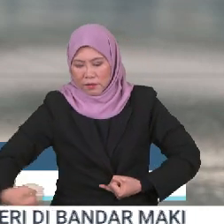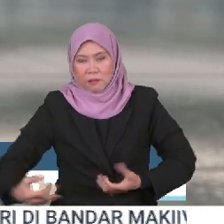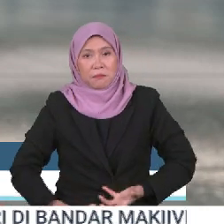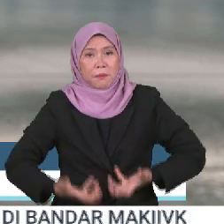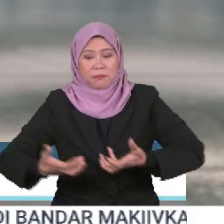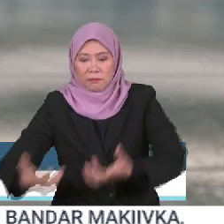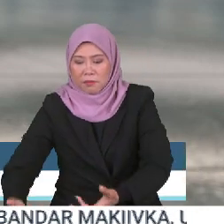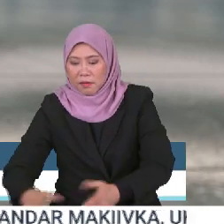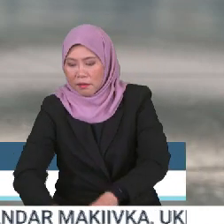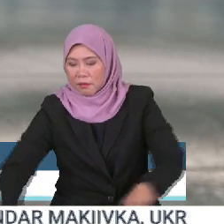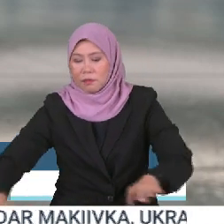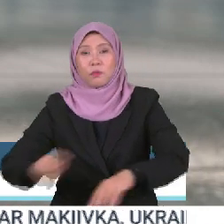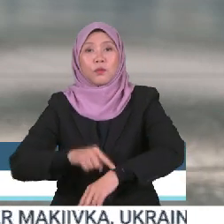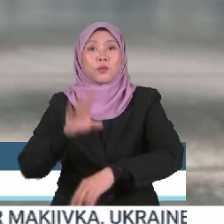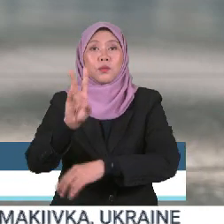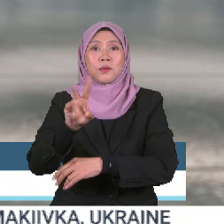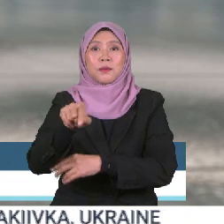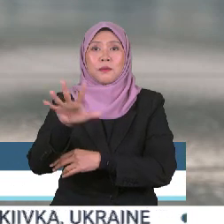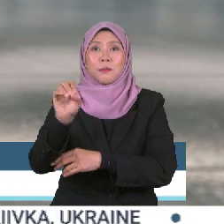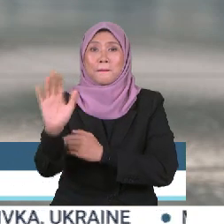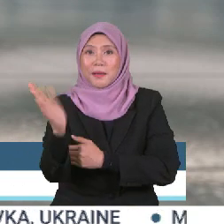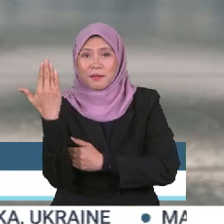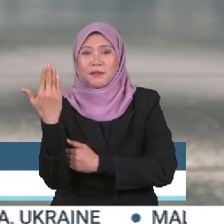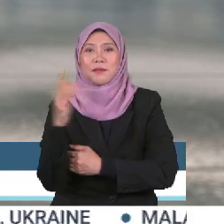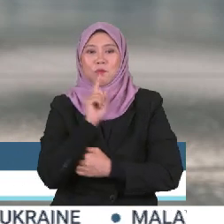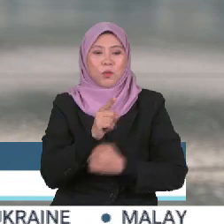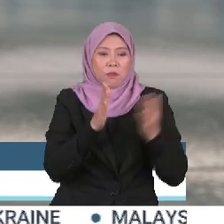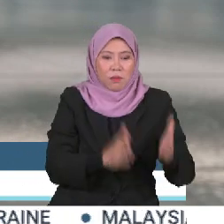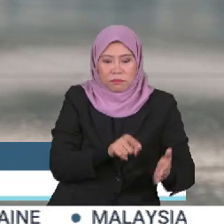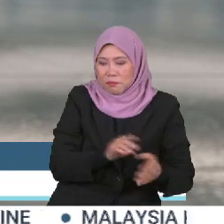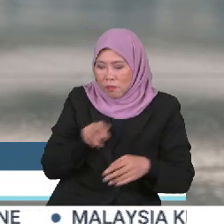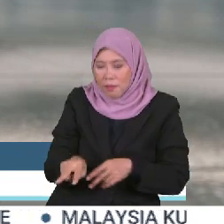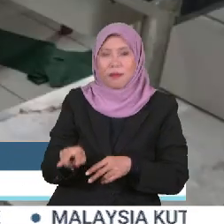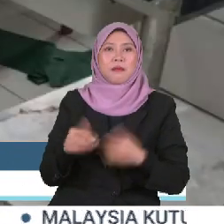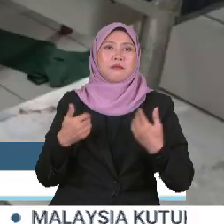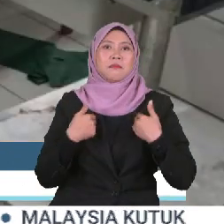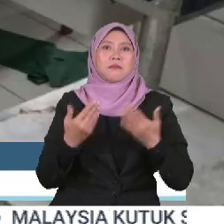kira-kira pukul 7.50 pagi ketika mahu memulakan perniagaan.